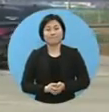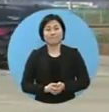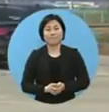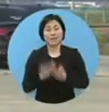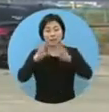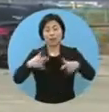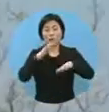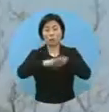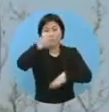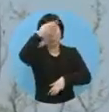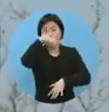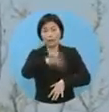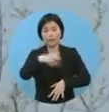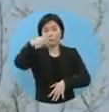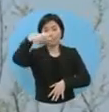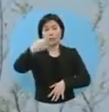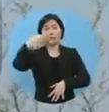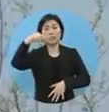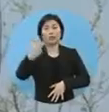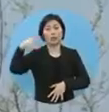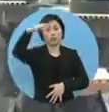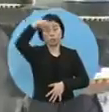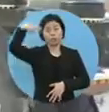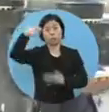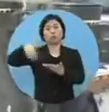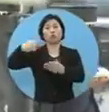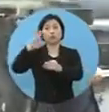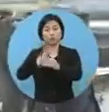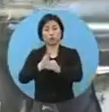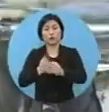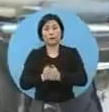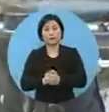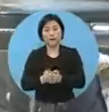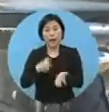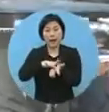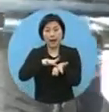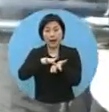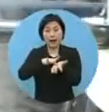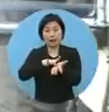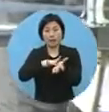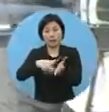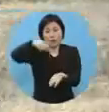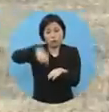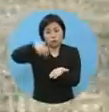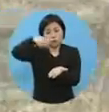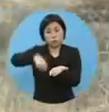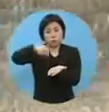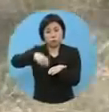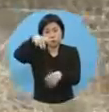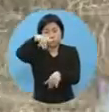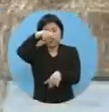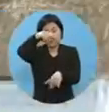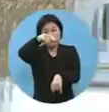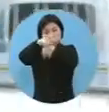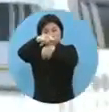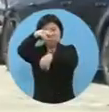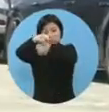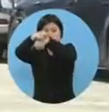전남 농업기술원에서는 드론 방제 교육이 한창입니다. 약통과 분무기를 장착한 드론이 들판을 이리저리